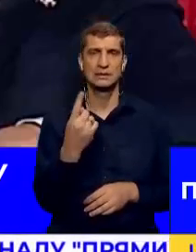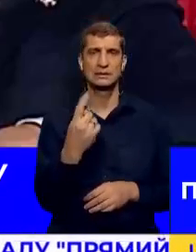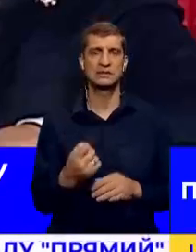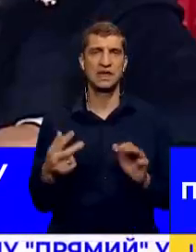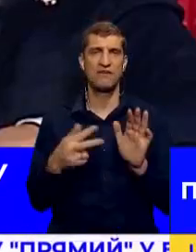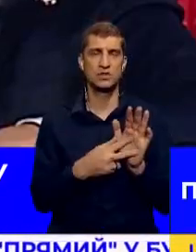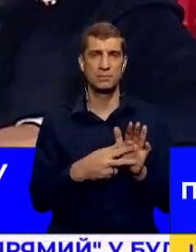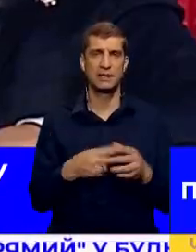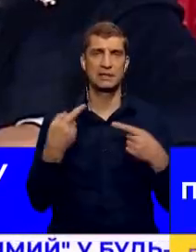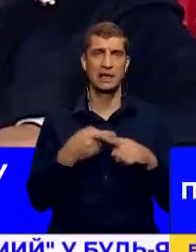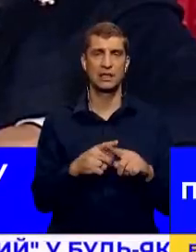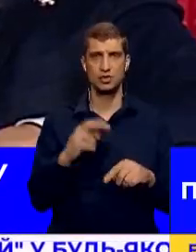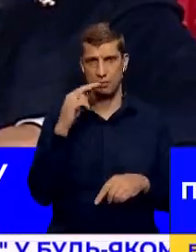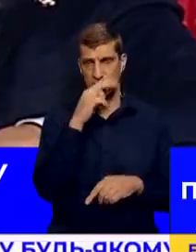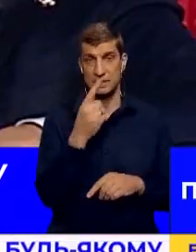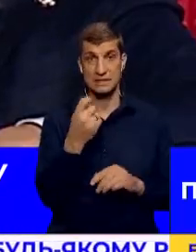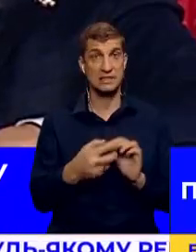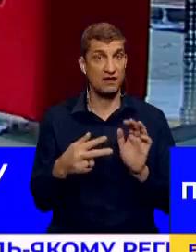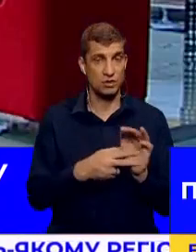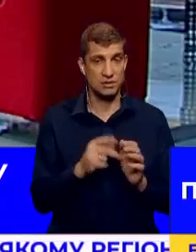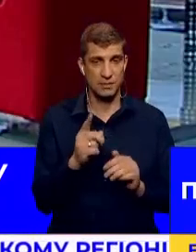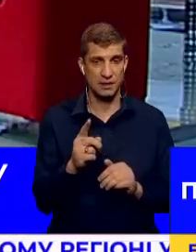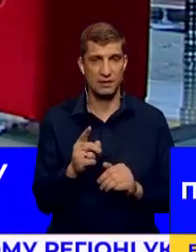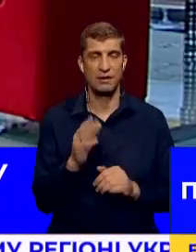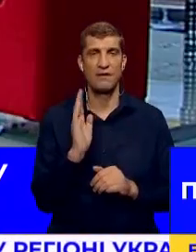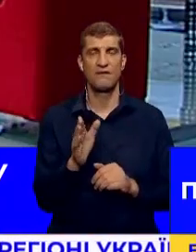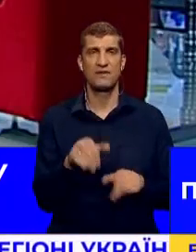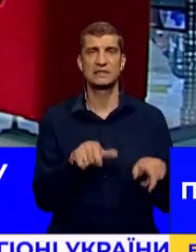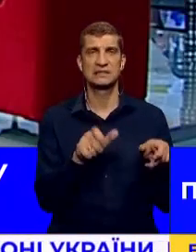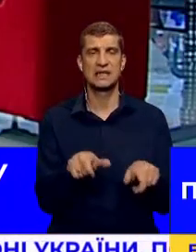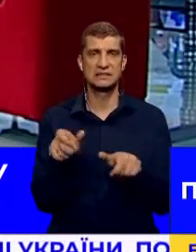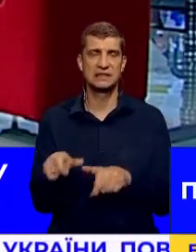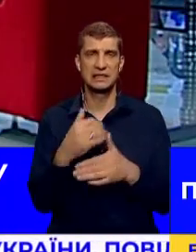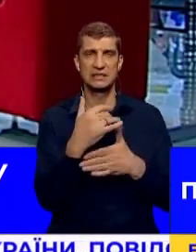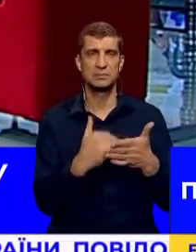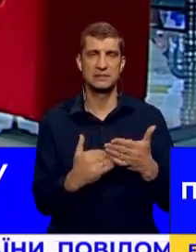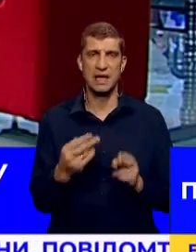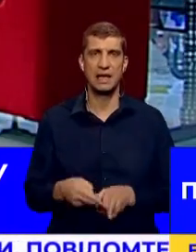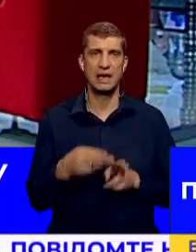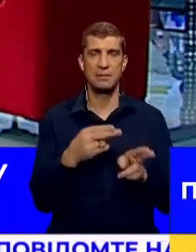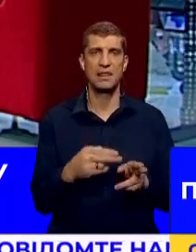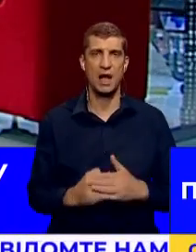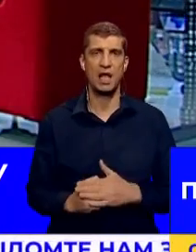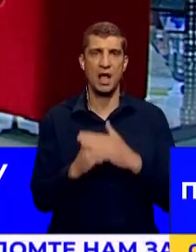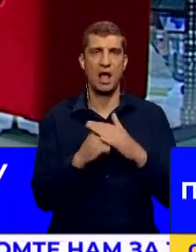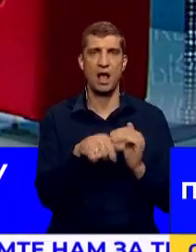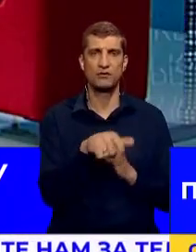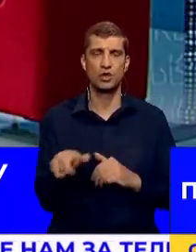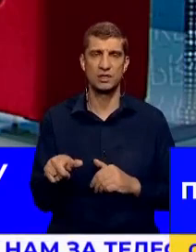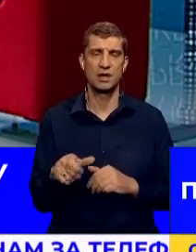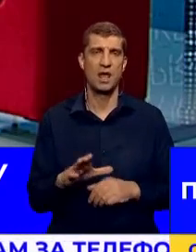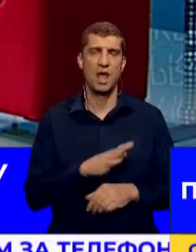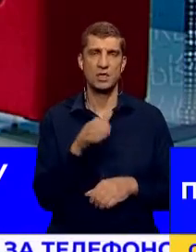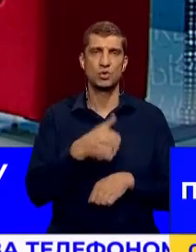108 технічних помилок, 108, у санкційних списках кримінальних авторитетів. Екс-очільник